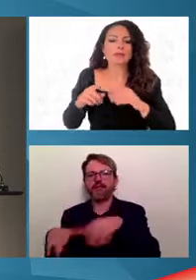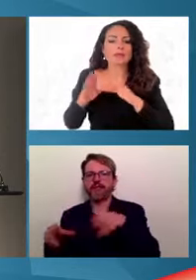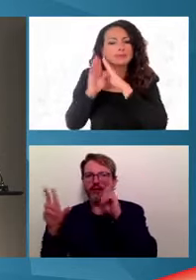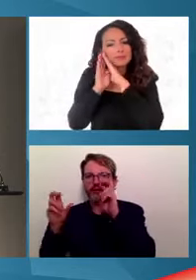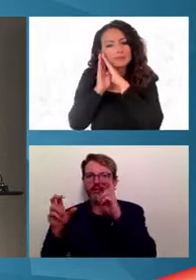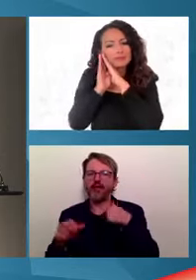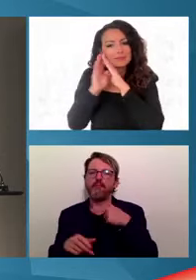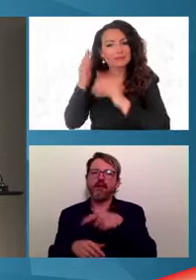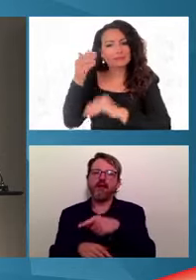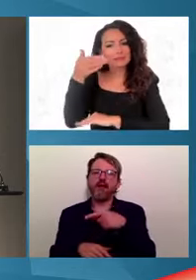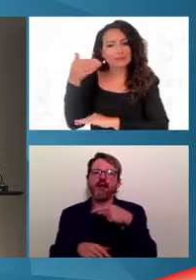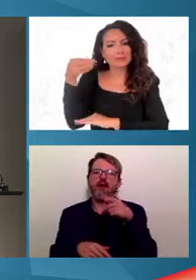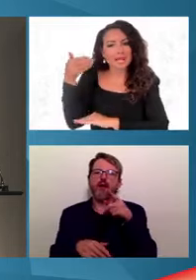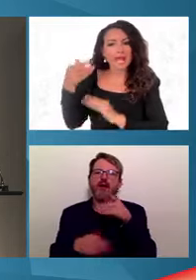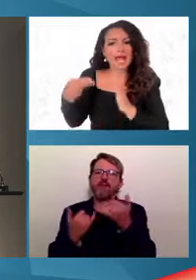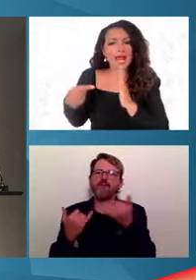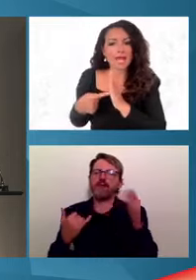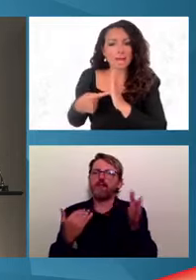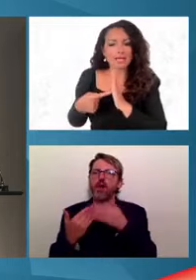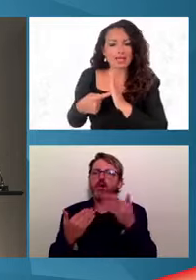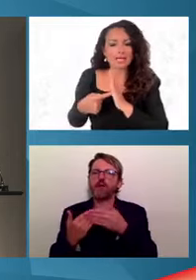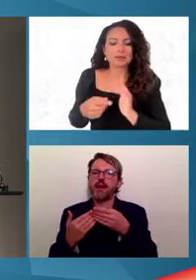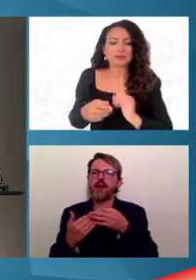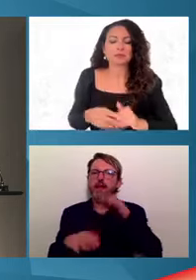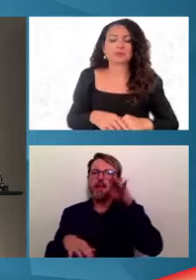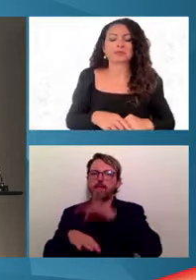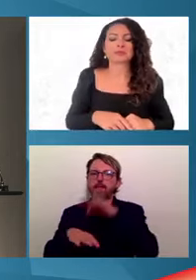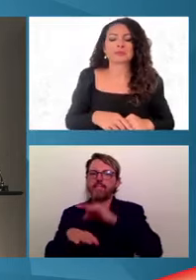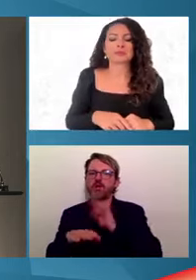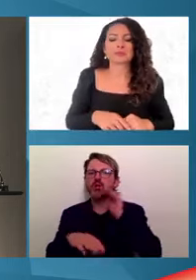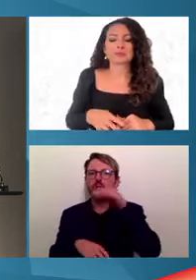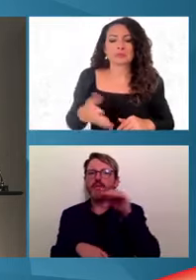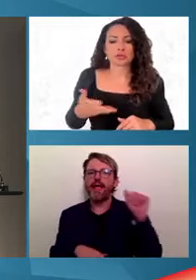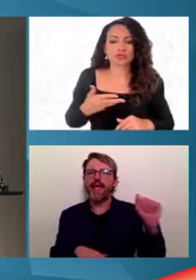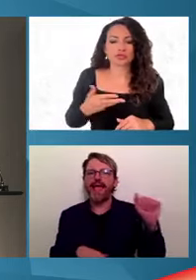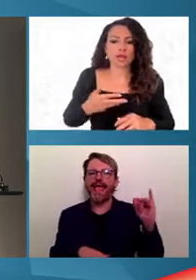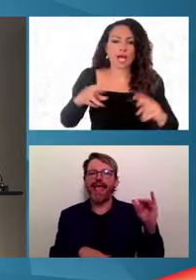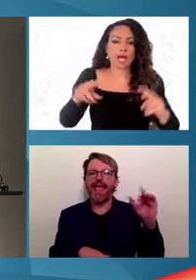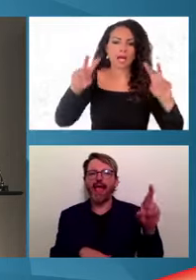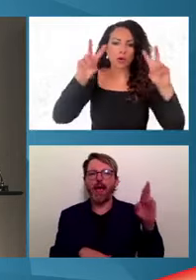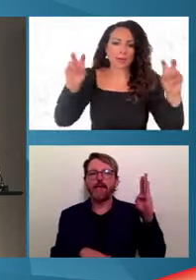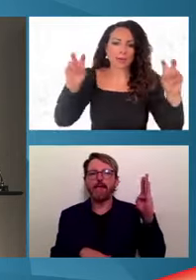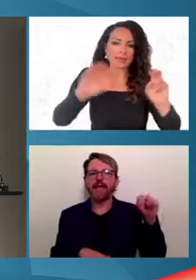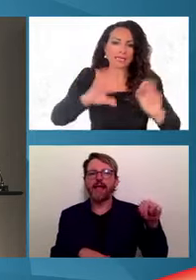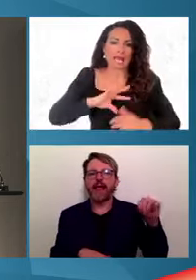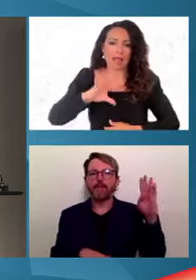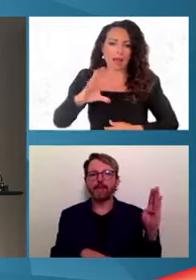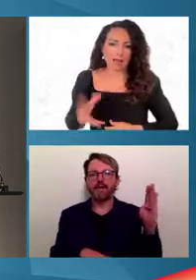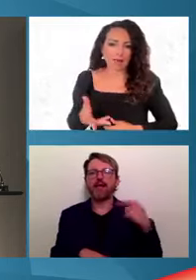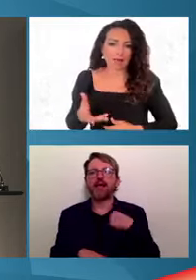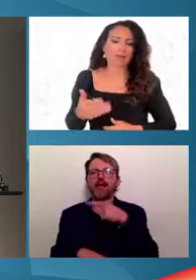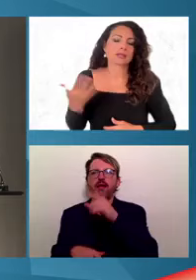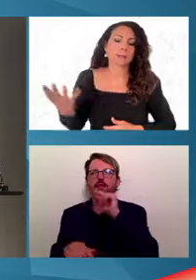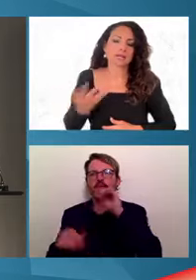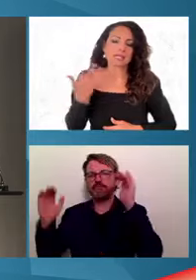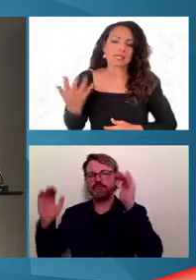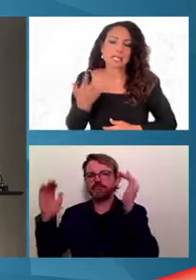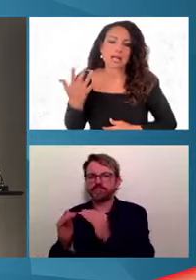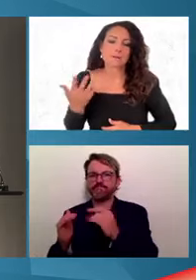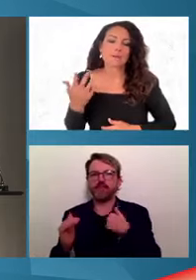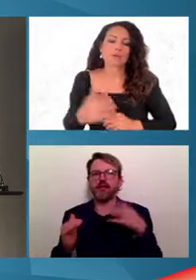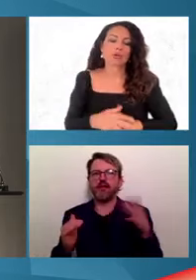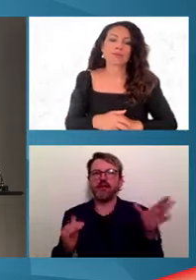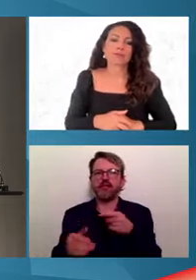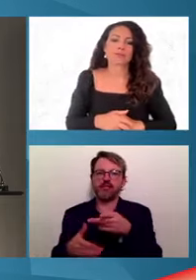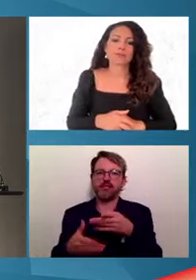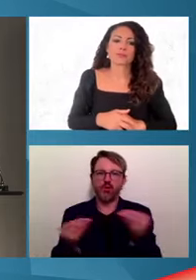das Thema Vermietungen über Plattformen wie Airbnb als einzige hier in Europa in den Griff bekommen haben mit dieser Lösung,